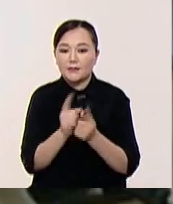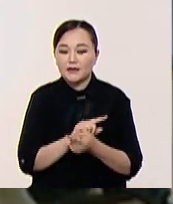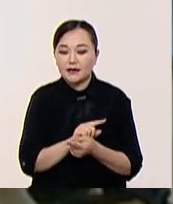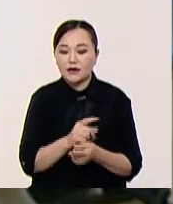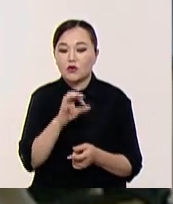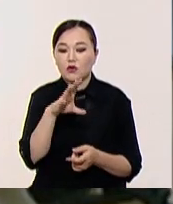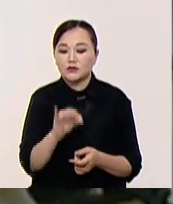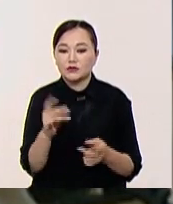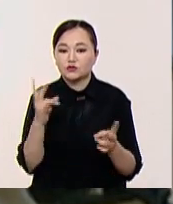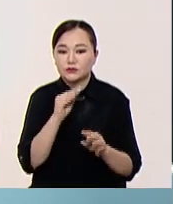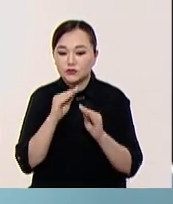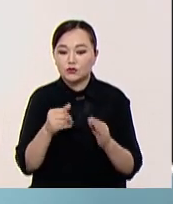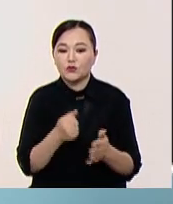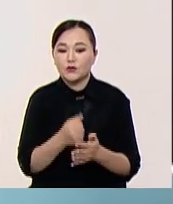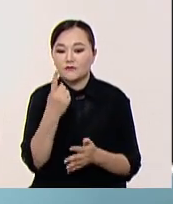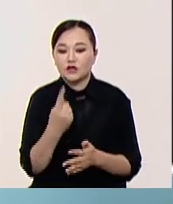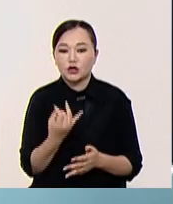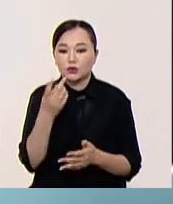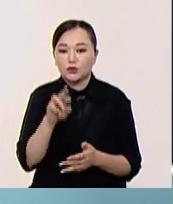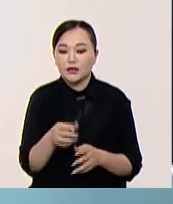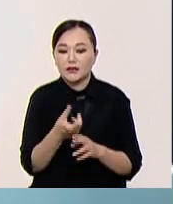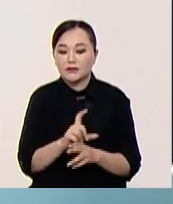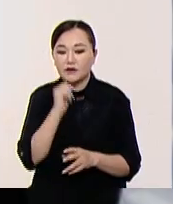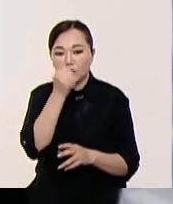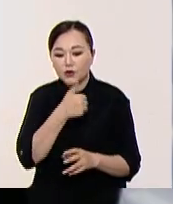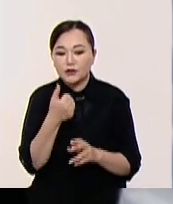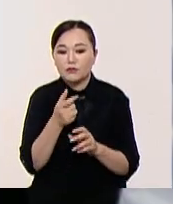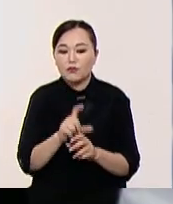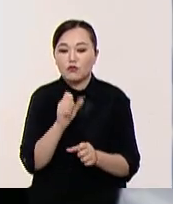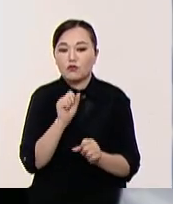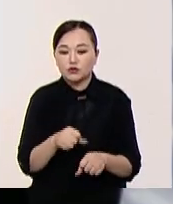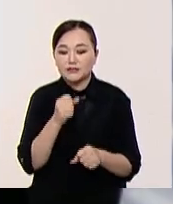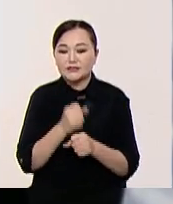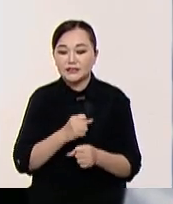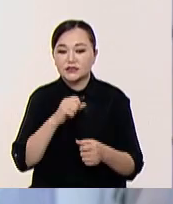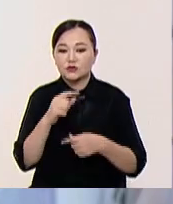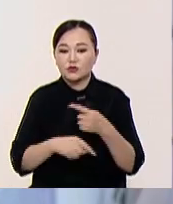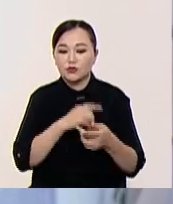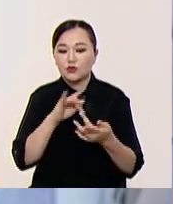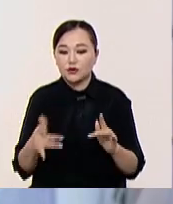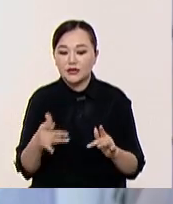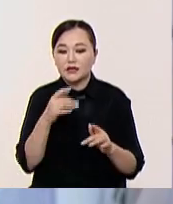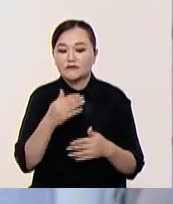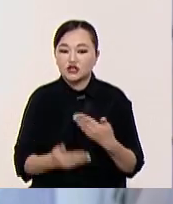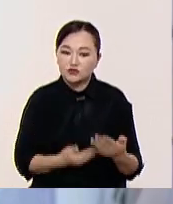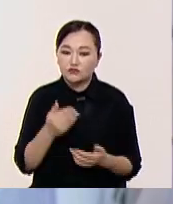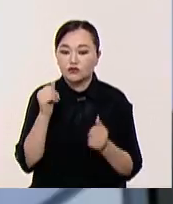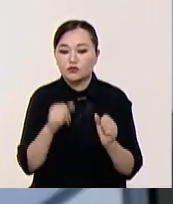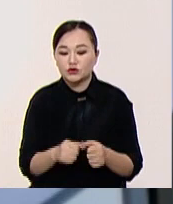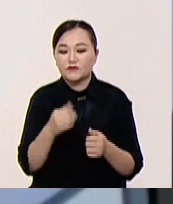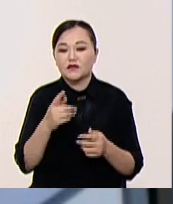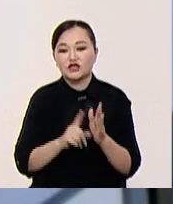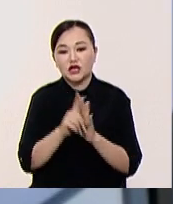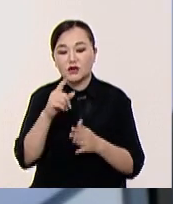Создать ОСИ надо успеть до 1 июля этого года. Это можно сделать и онлайн, через приложение, и вживую. Вначале